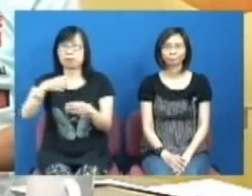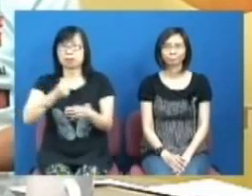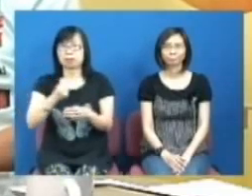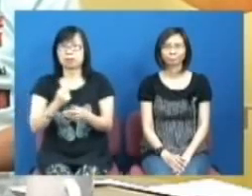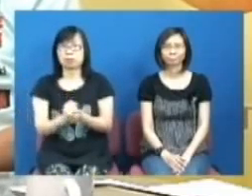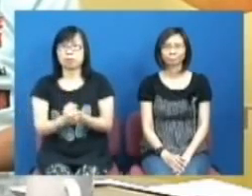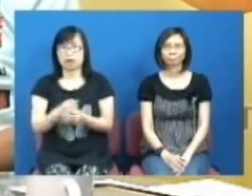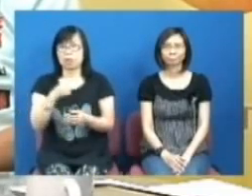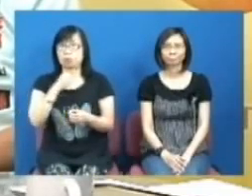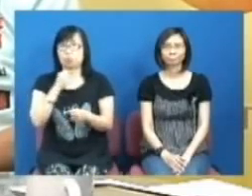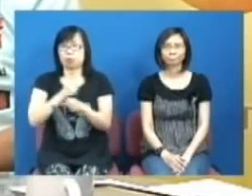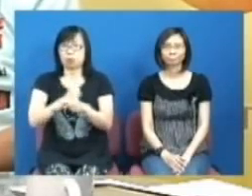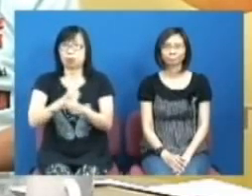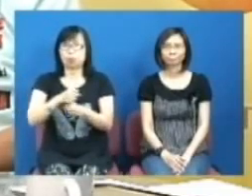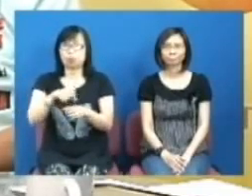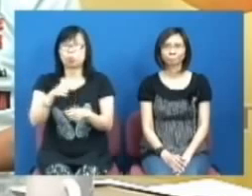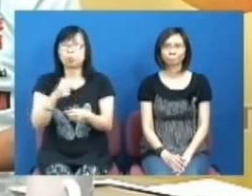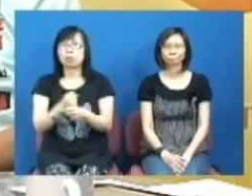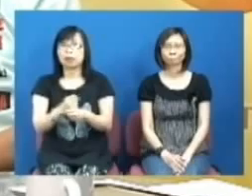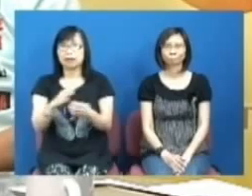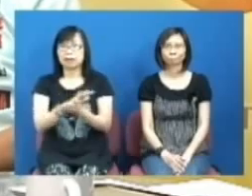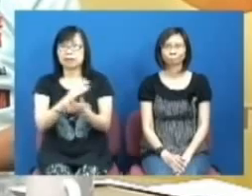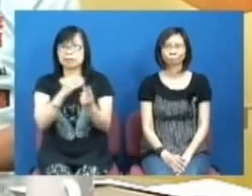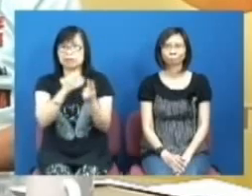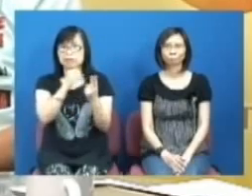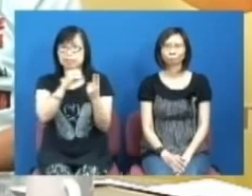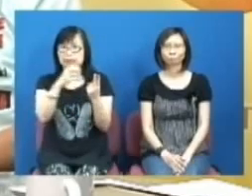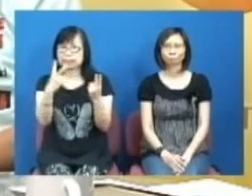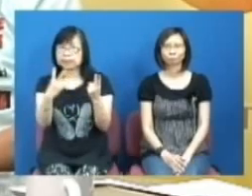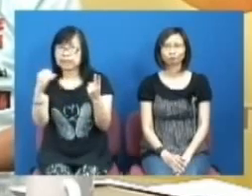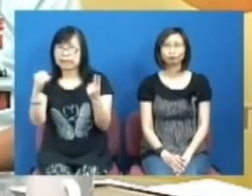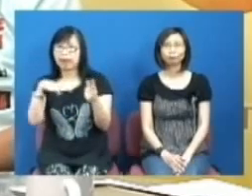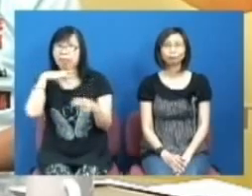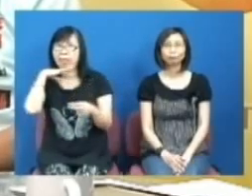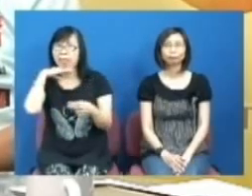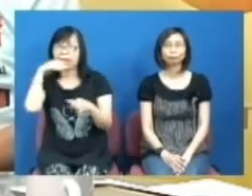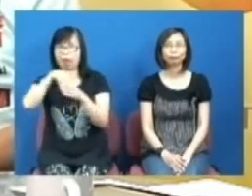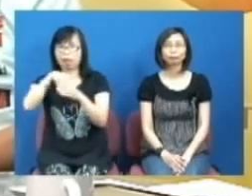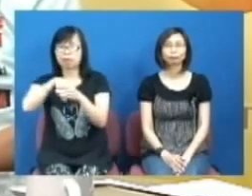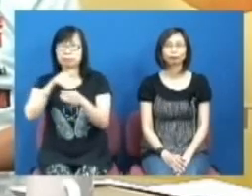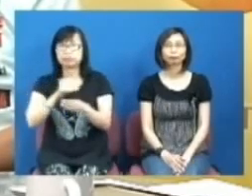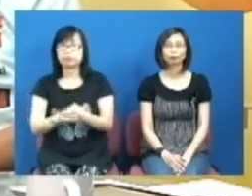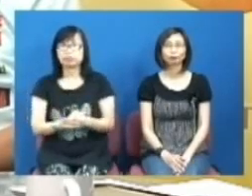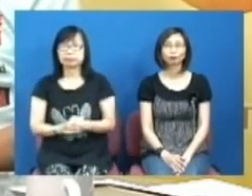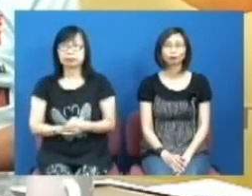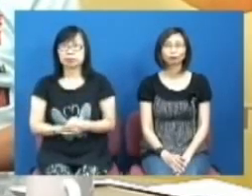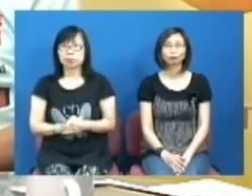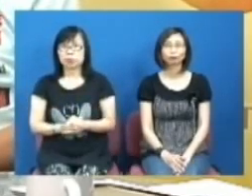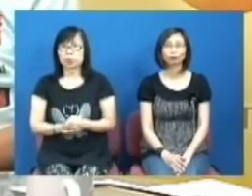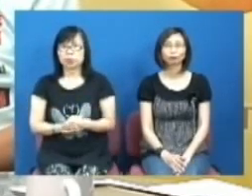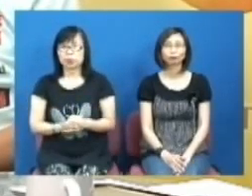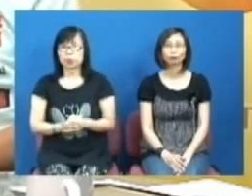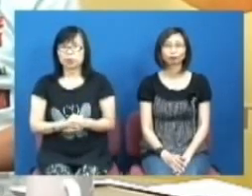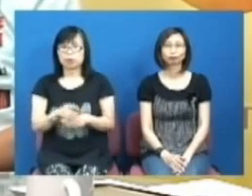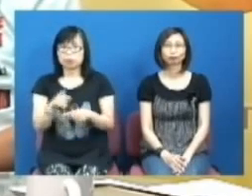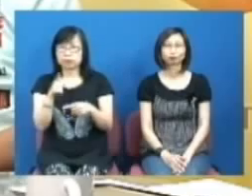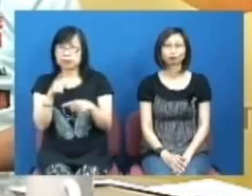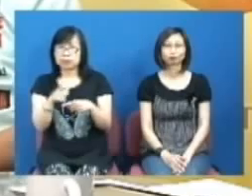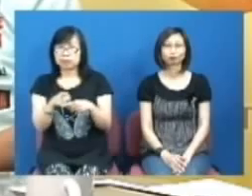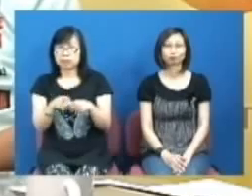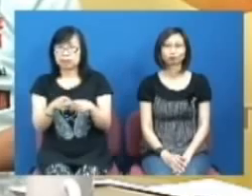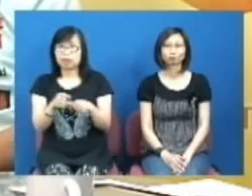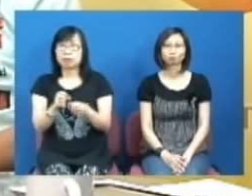備的工作，或者是2020的假普選立法會，因為萬一買大開勢